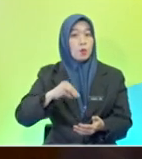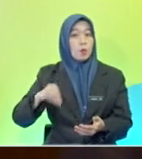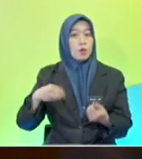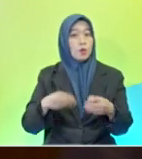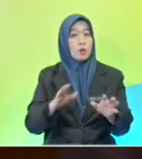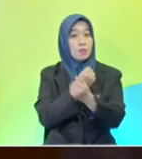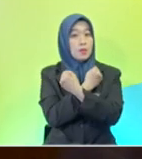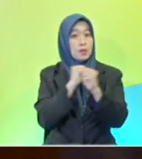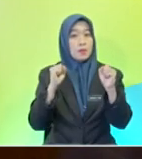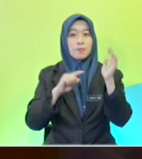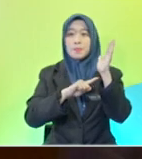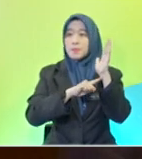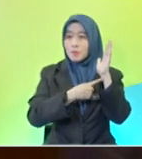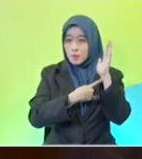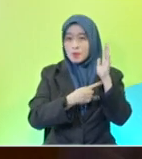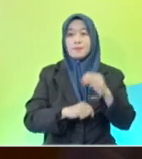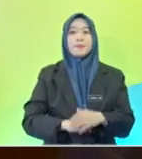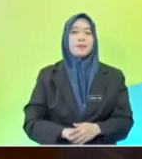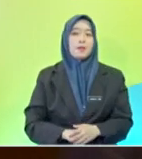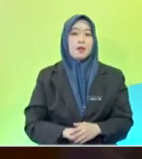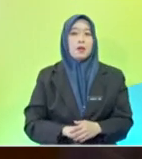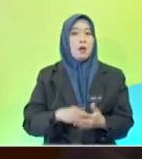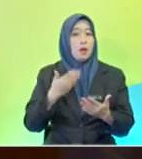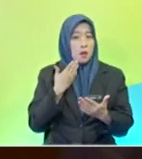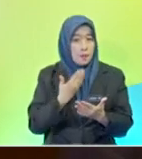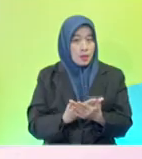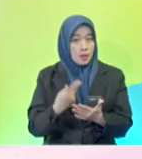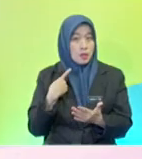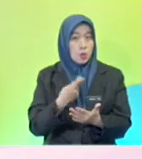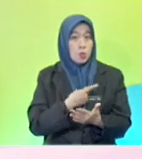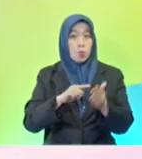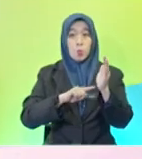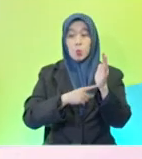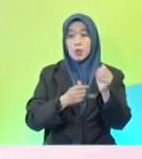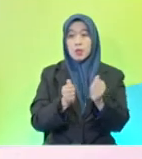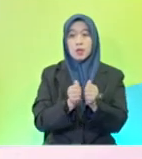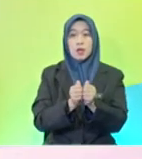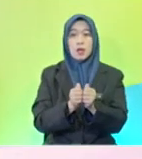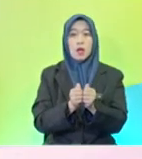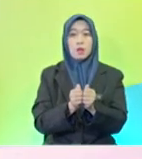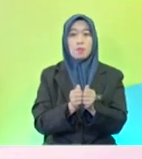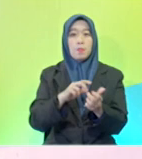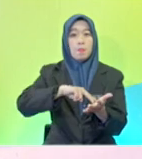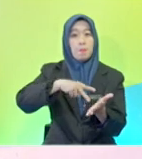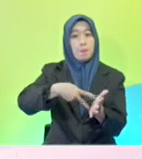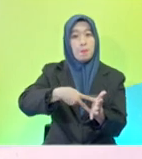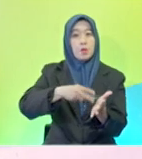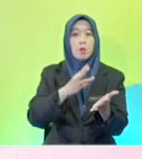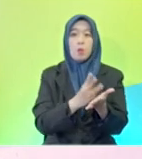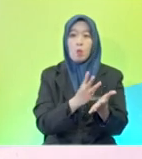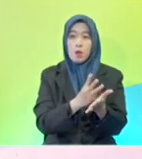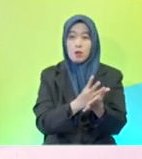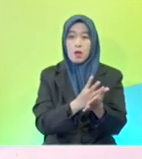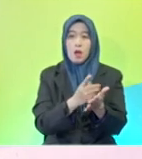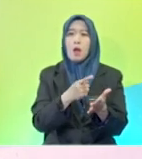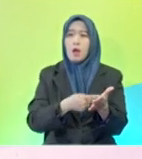kelas. Dipersilakan cikgu. Okey, baiklah. Kita mulakan dengan pengertian wakaf. Apa yang dimaksudkan